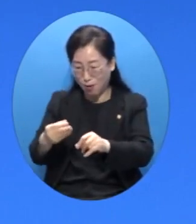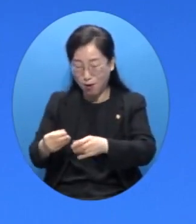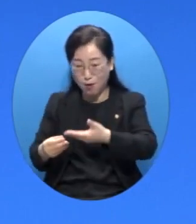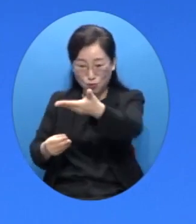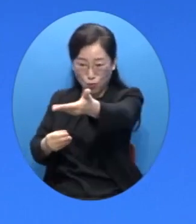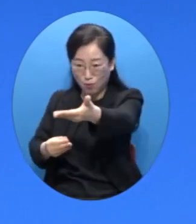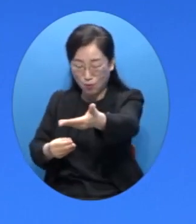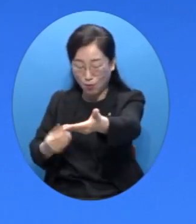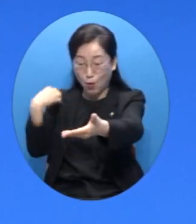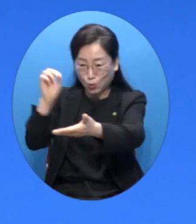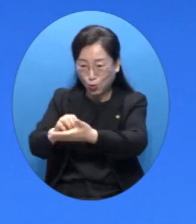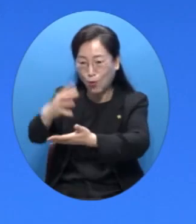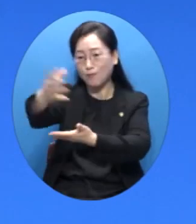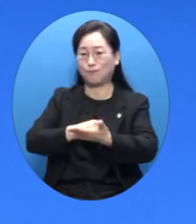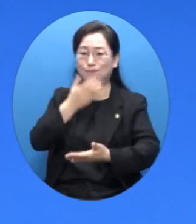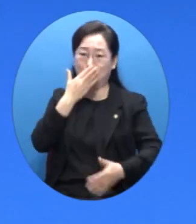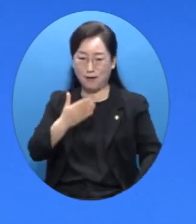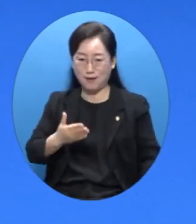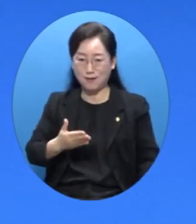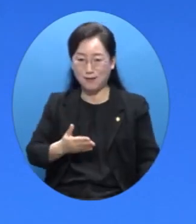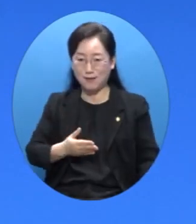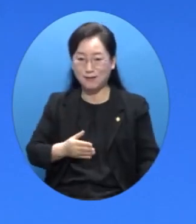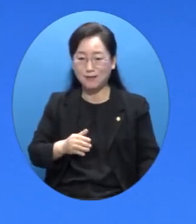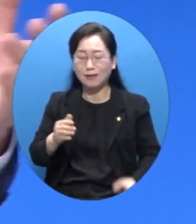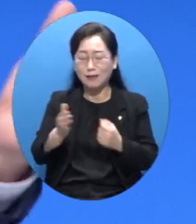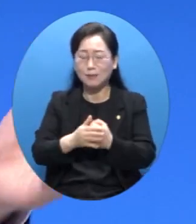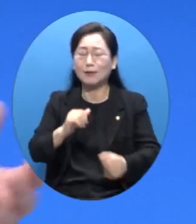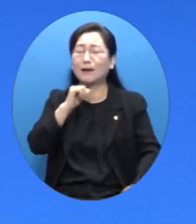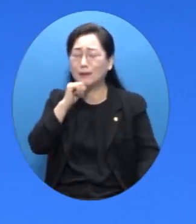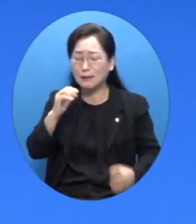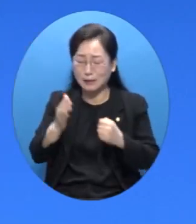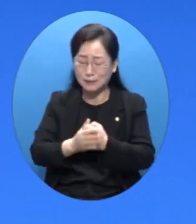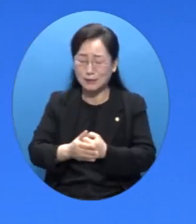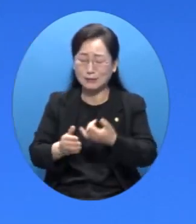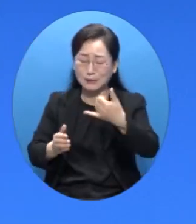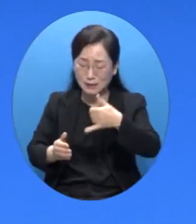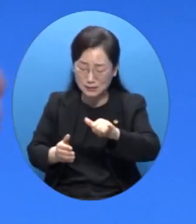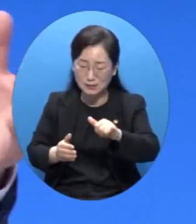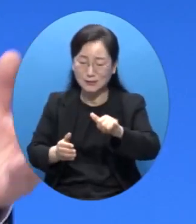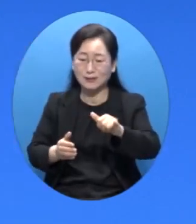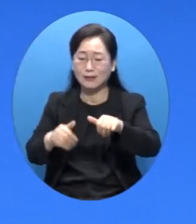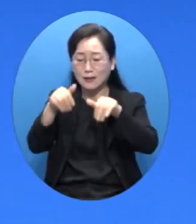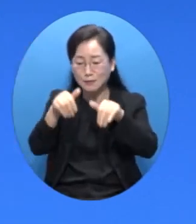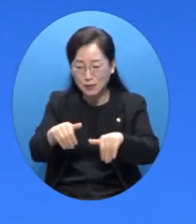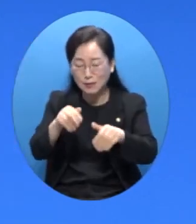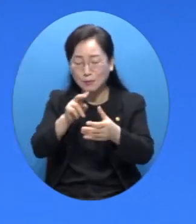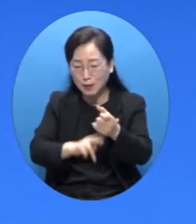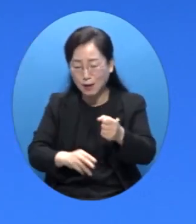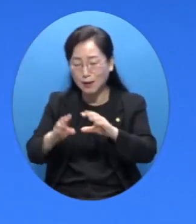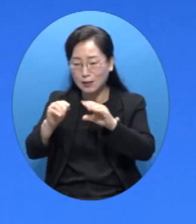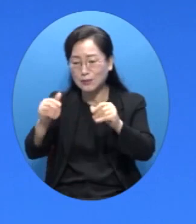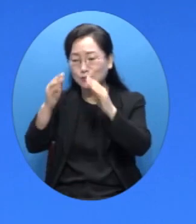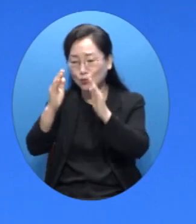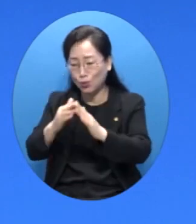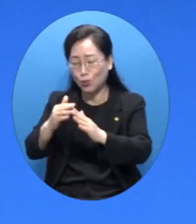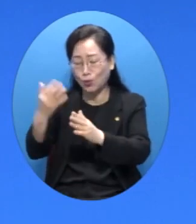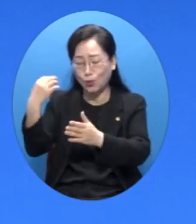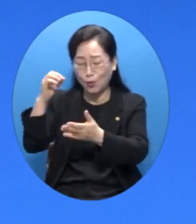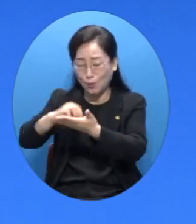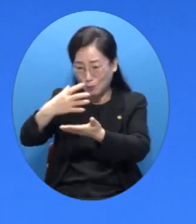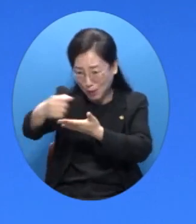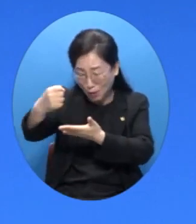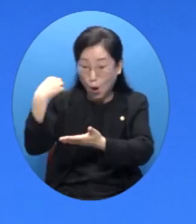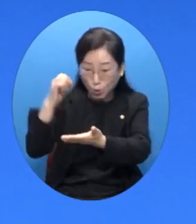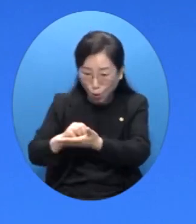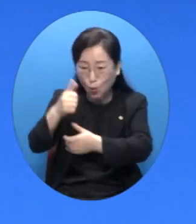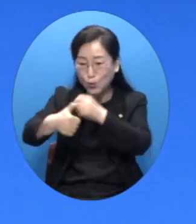그래서 가난 때문에 자식 잃고 자기 집과 토지를 잃은 사람들이 50년이